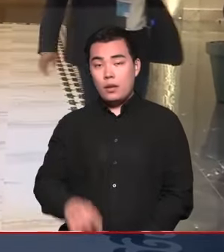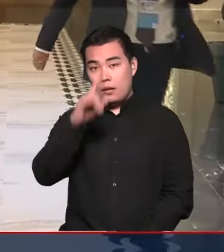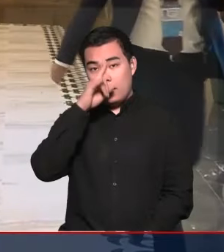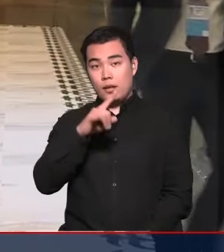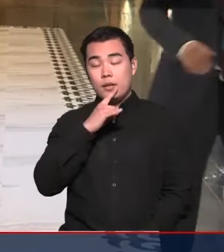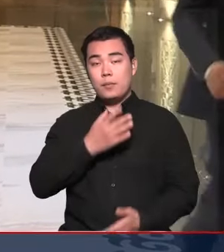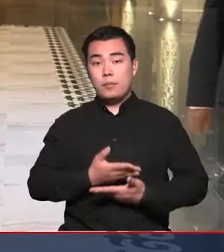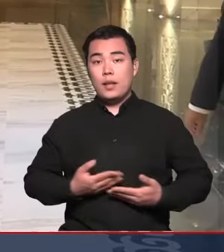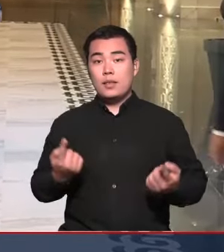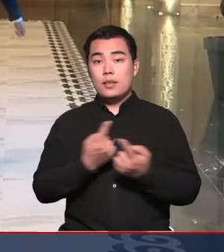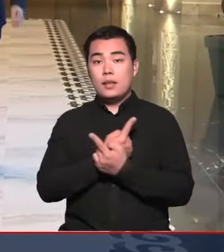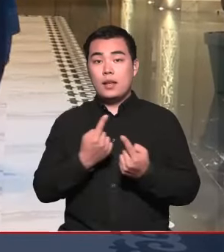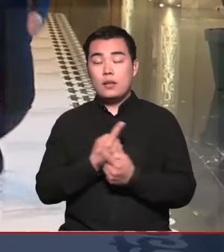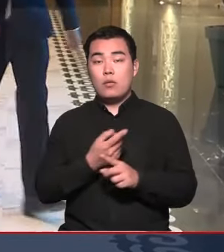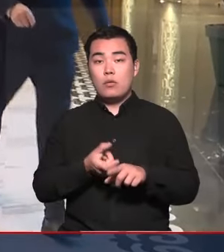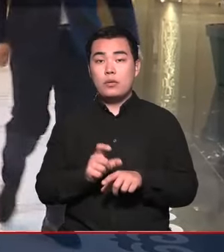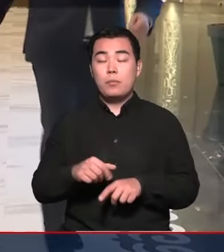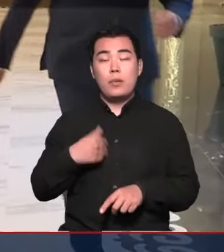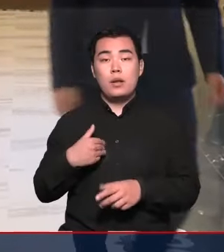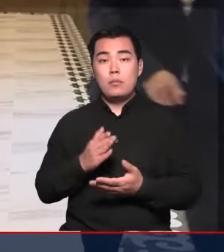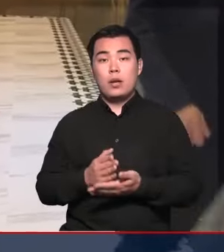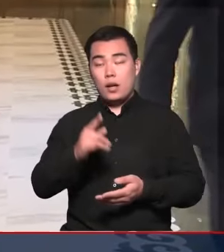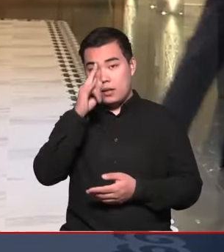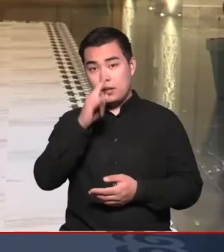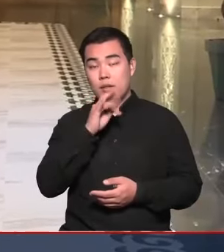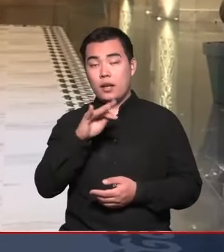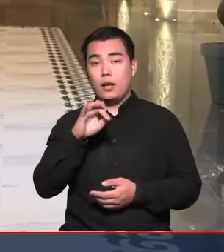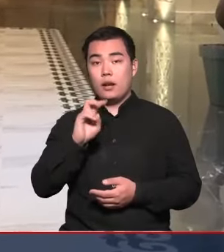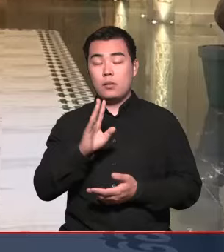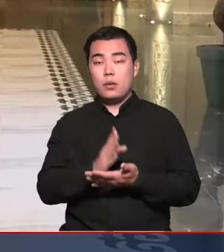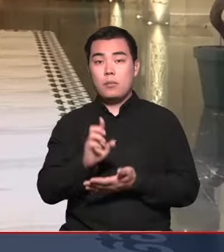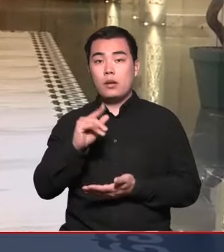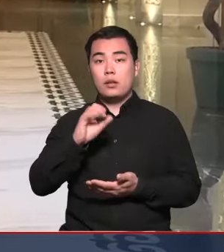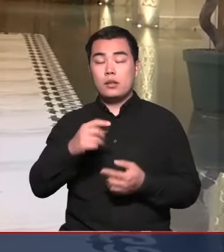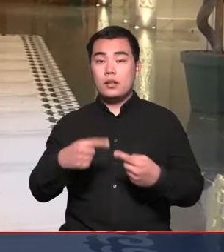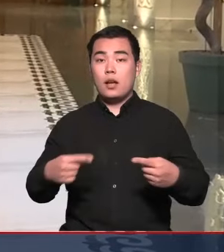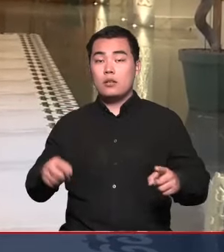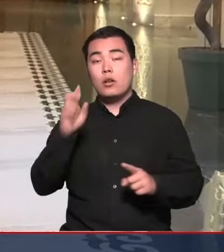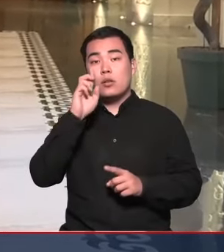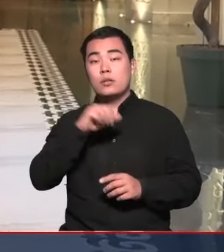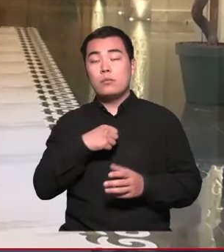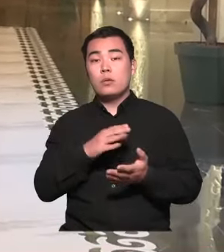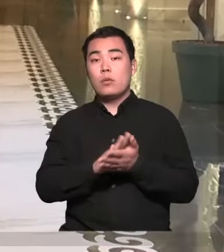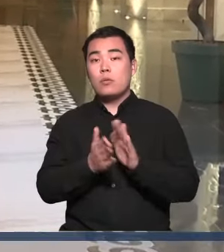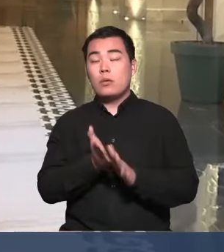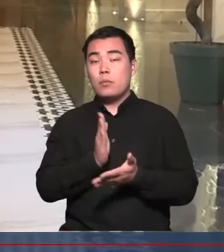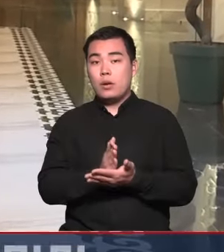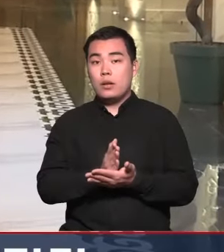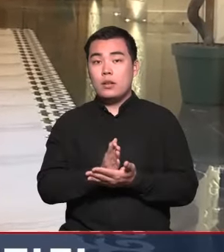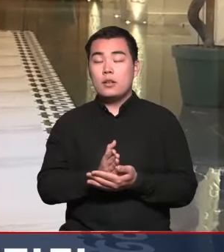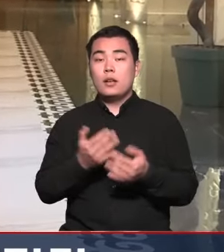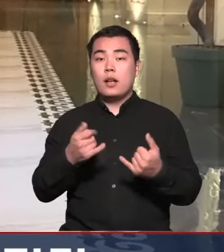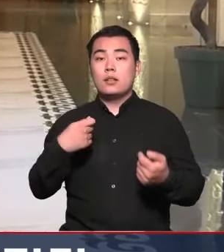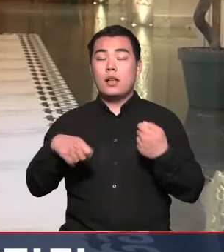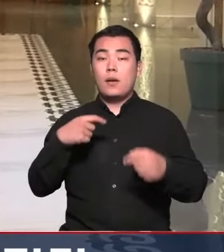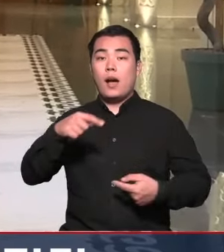Қазақстан бізге логистика жағынан өте тиімді. Арада Қазақстан мен Иран, үнді мұхитын басқа елдермен байланыстыру туралы келісім бар. Қазірдің өзінде тауар